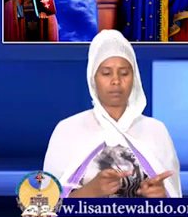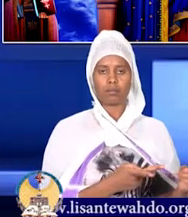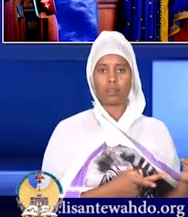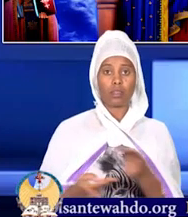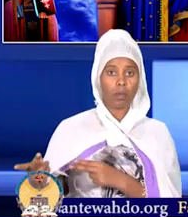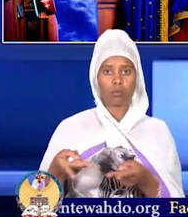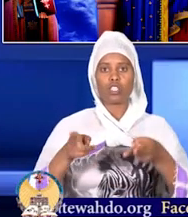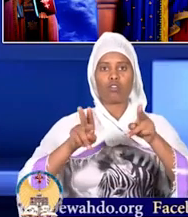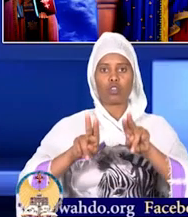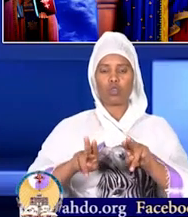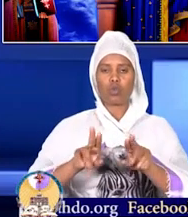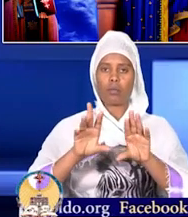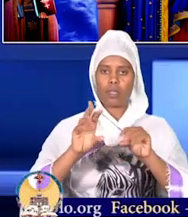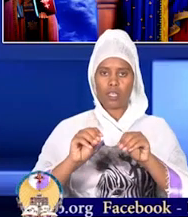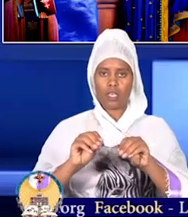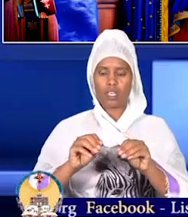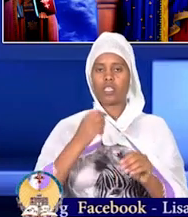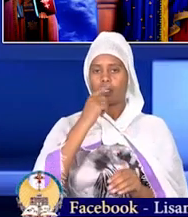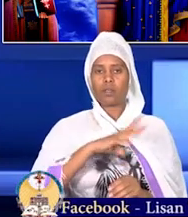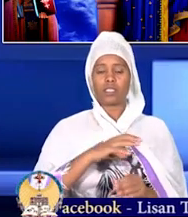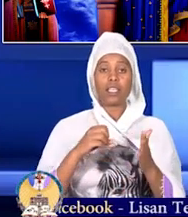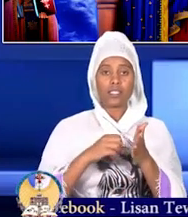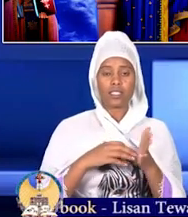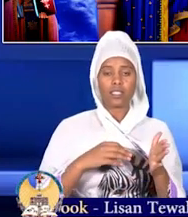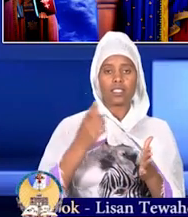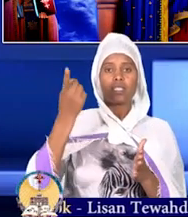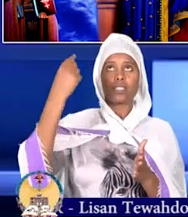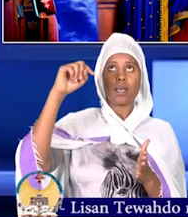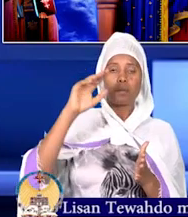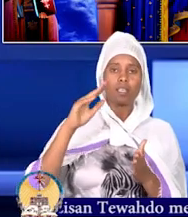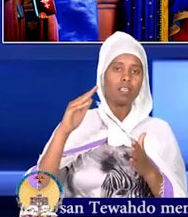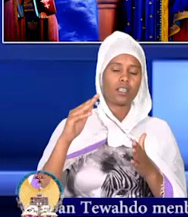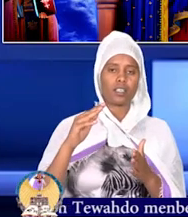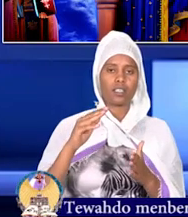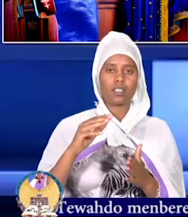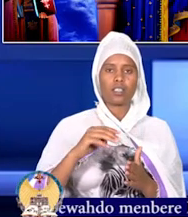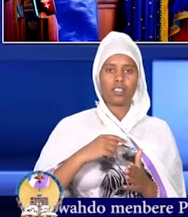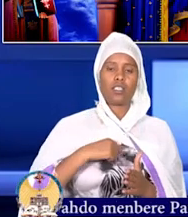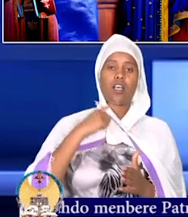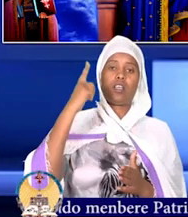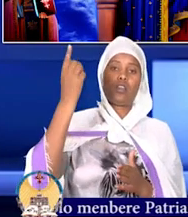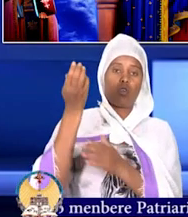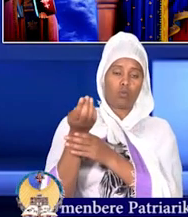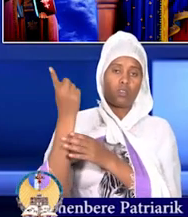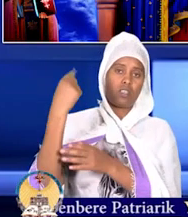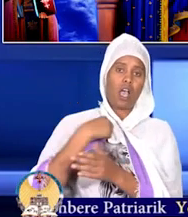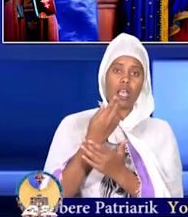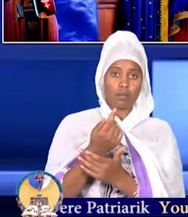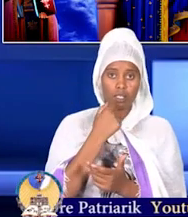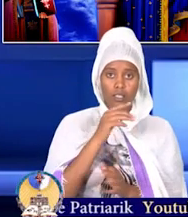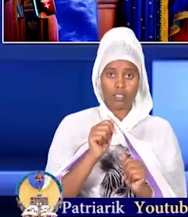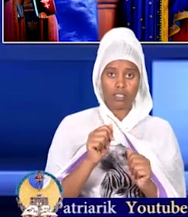ወከፍ ከከም ግብሪ ክፈትየ ከዓ ዓስበይ ምሳይ እዩ ይብል። ስለዚ እቲ ዝልመን